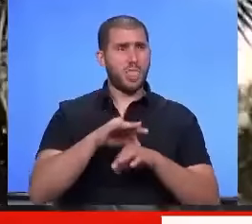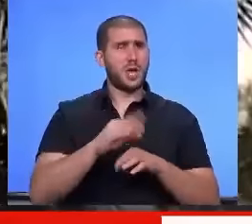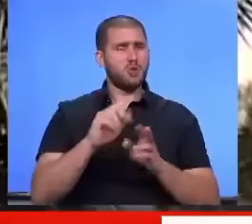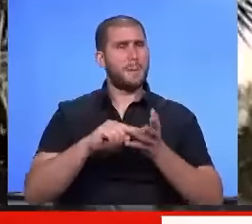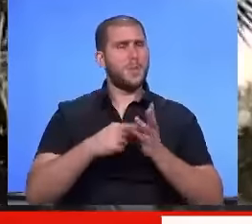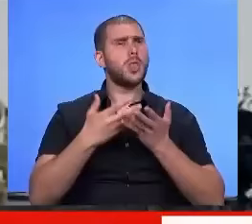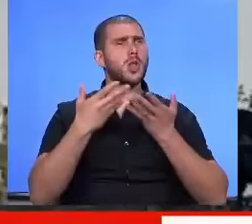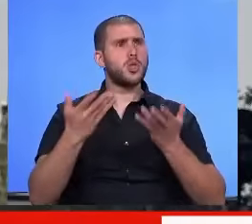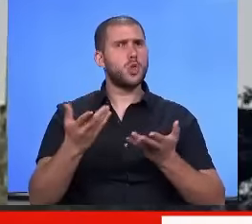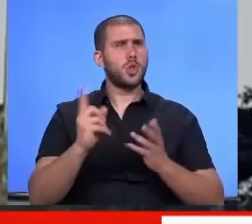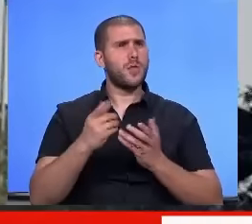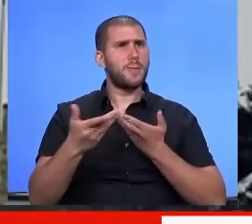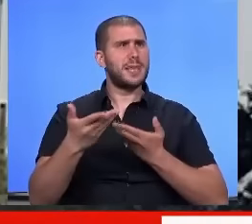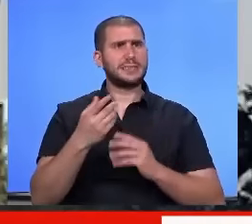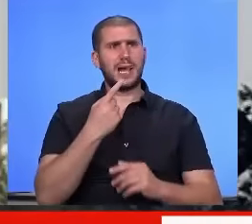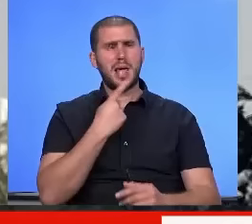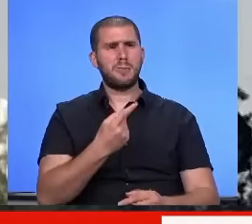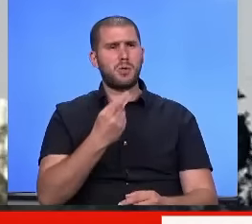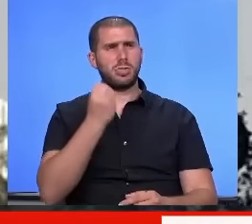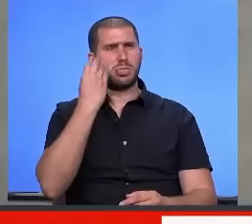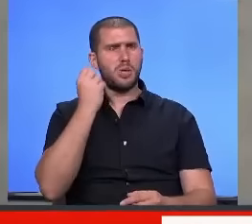كبرى لا تنظر إلى مثل هذه